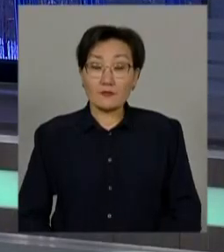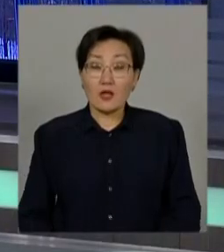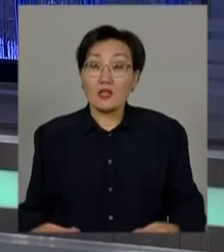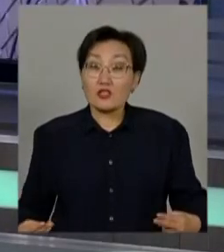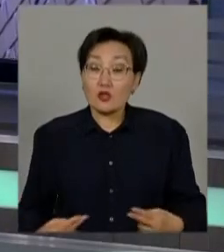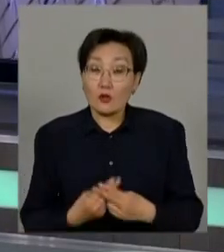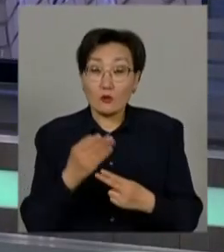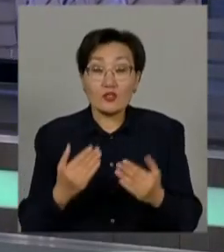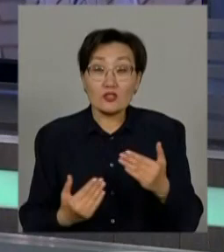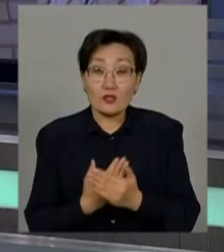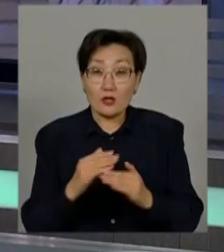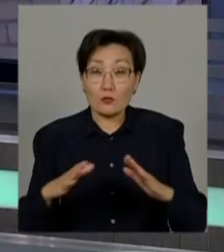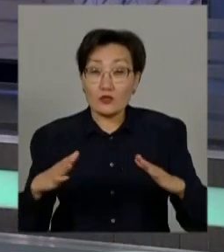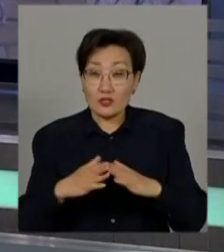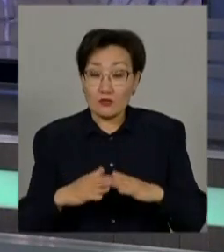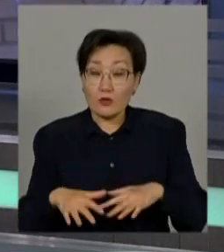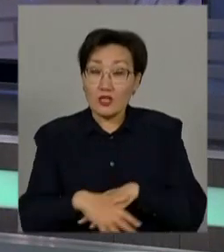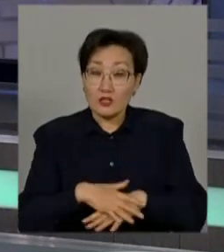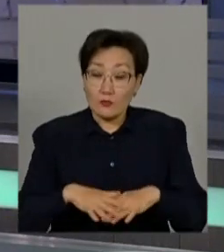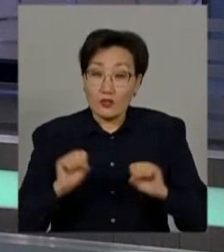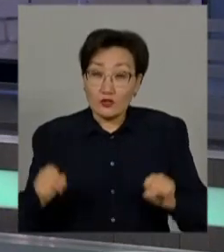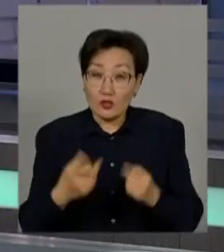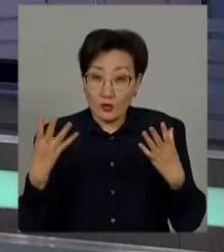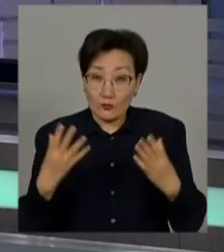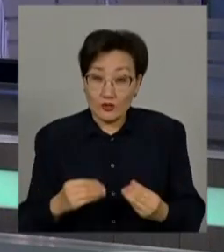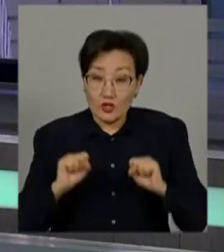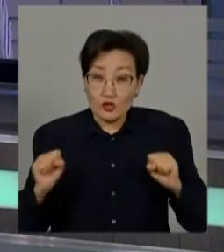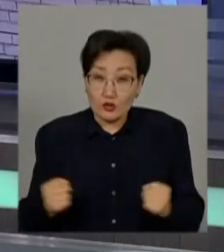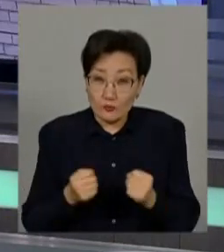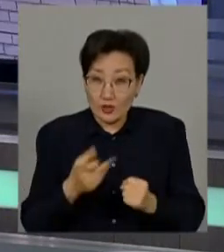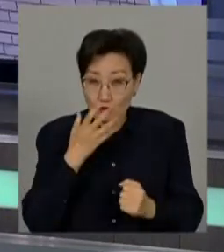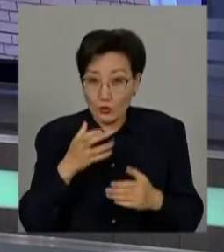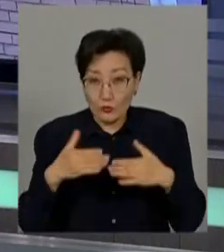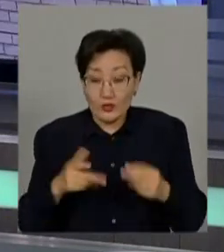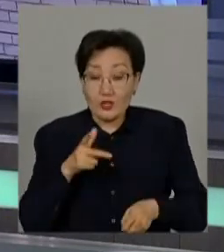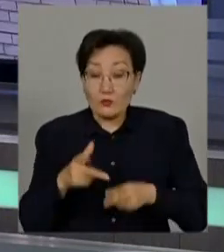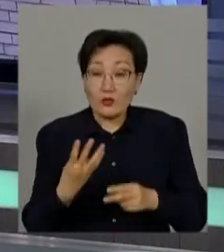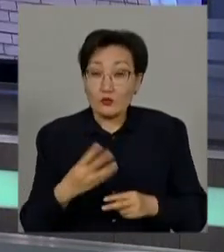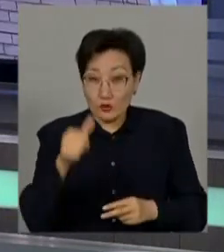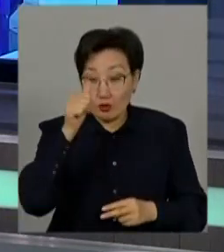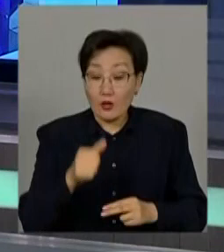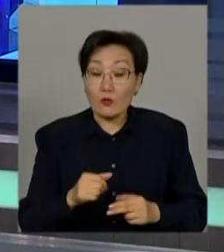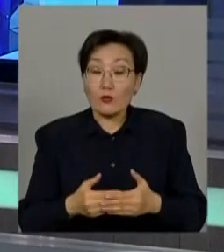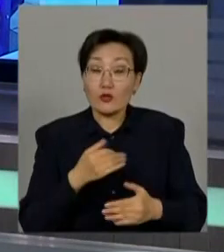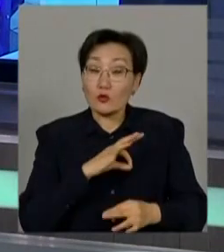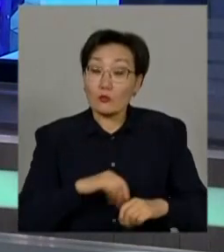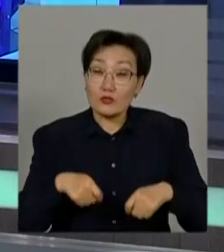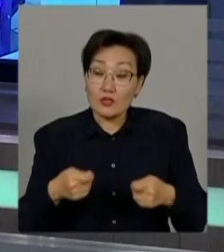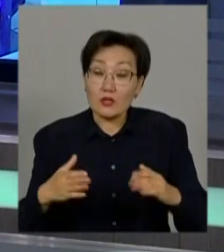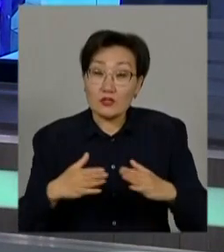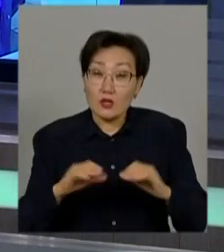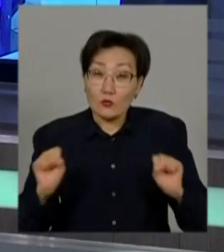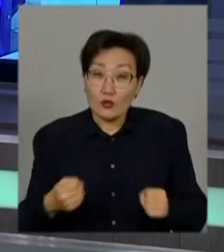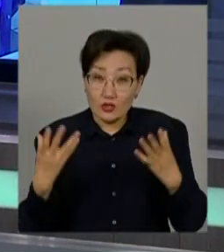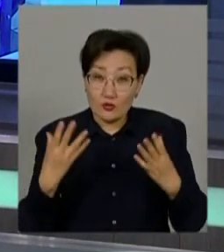Астанада су жаңа үйдің тұрғындары қыраулы қыста тоңып жылуға жармай отыр. Төрт ай бұрын қолданысқа берілген баспаналар сарышынаға